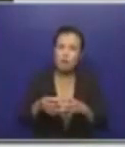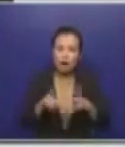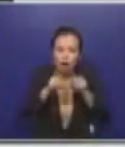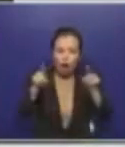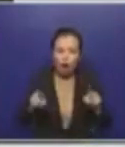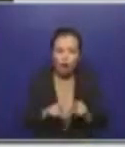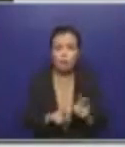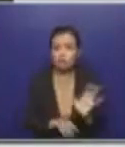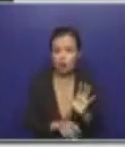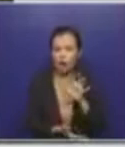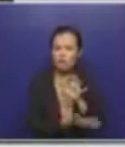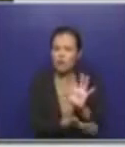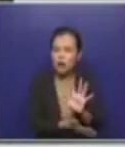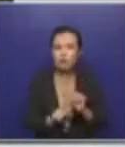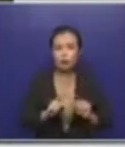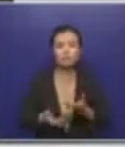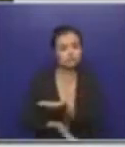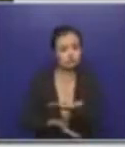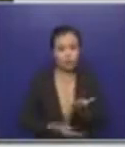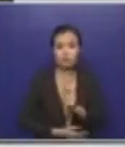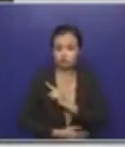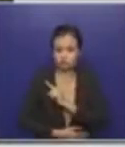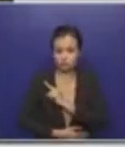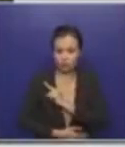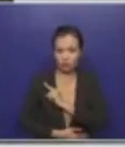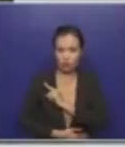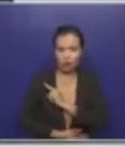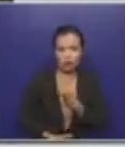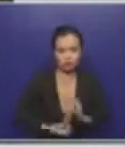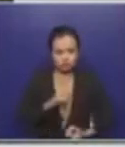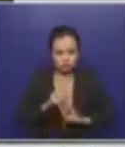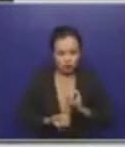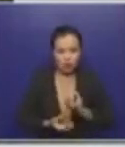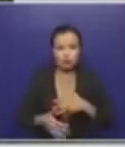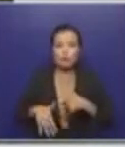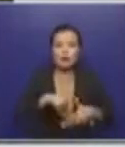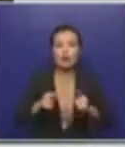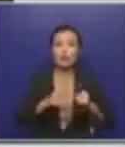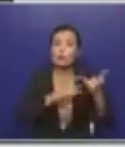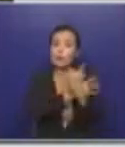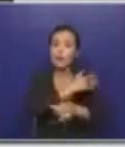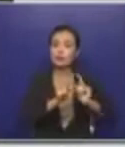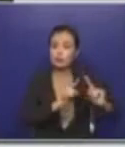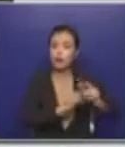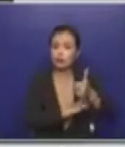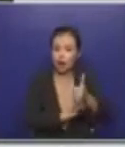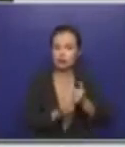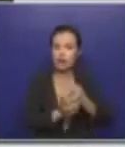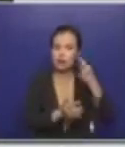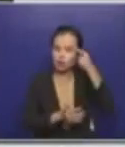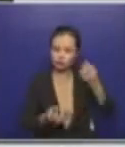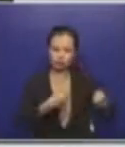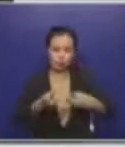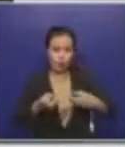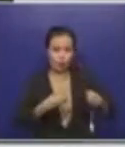าที่สำคัญก็คือต้องให้เขามีบทบาทในการสื่อกับพี่น้องในต่างประเทศได้ด้วยและควรรับฟังทุ